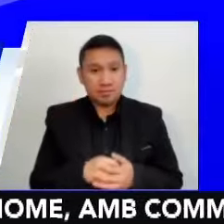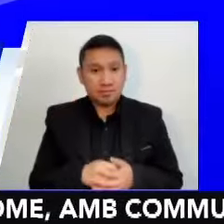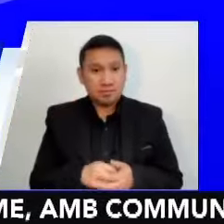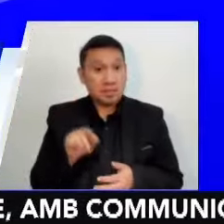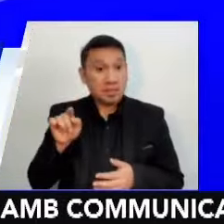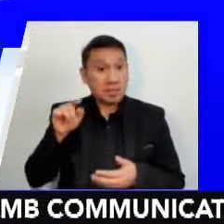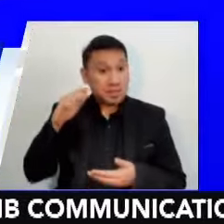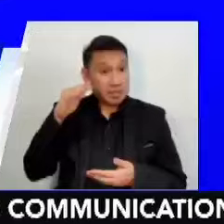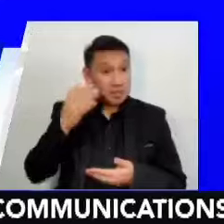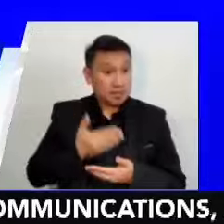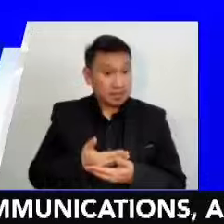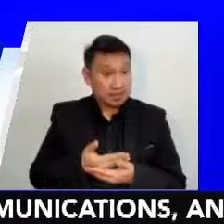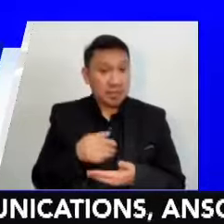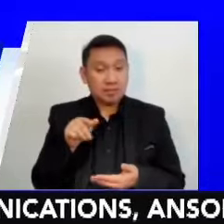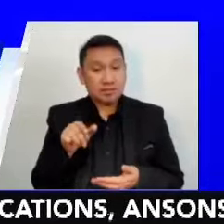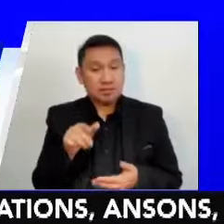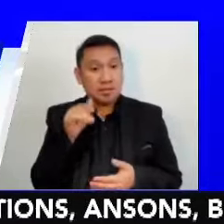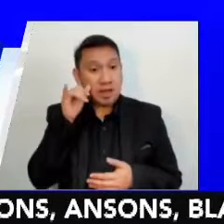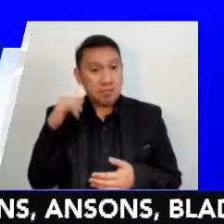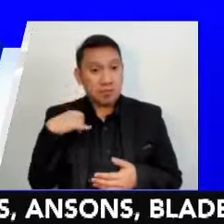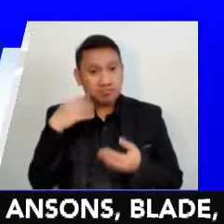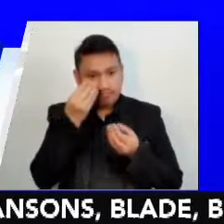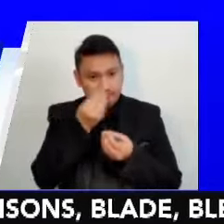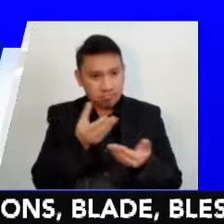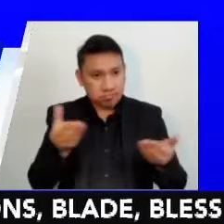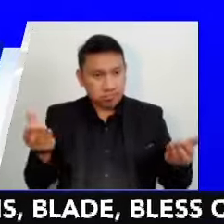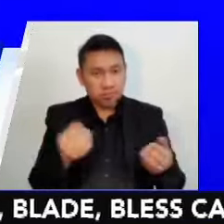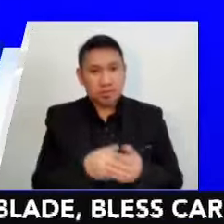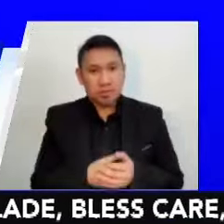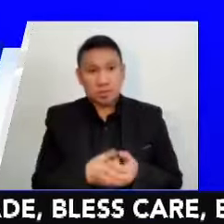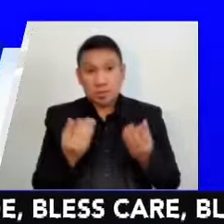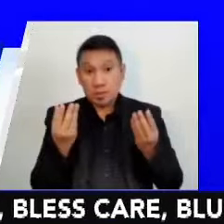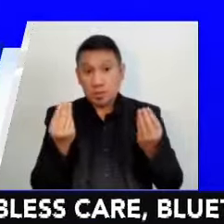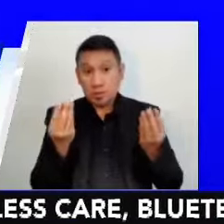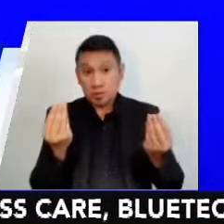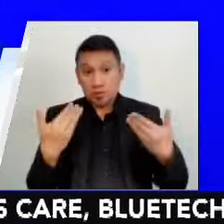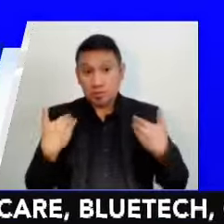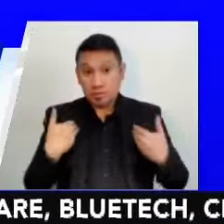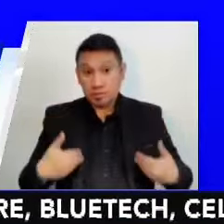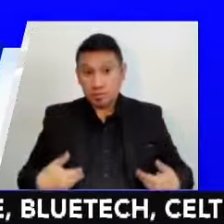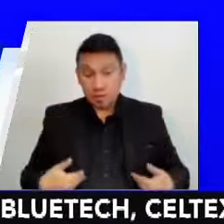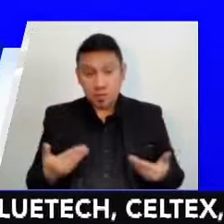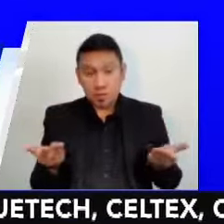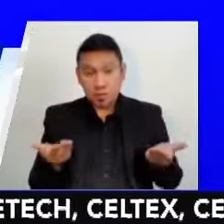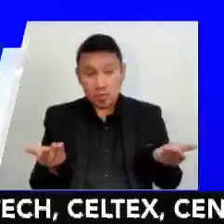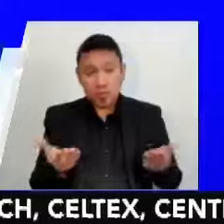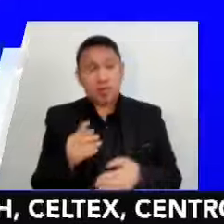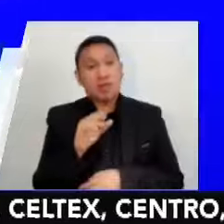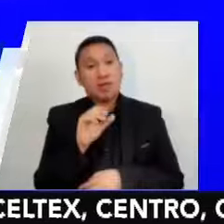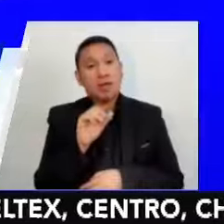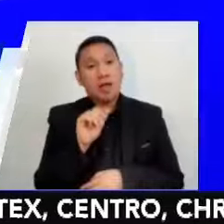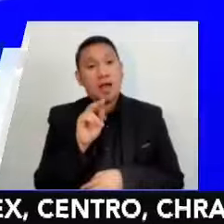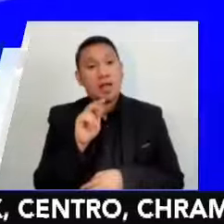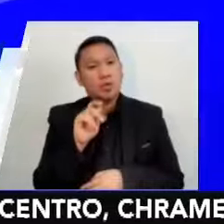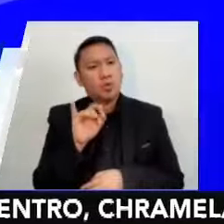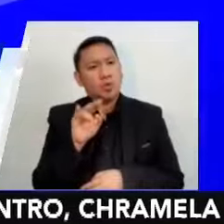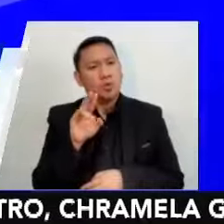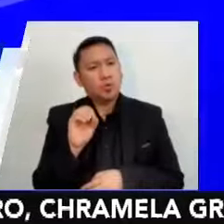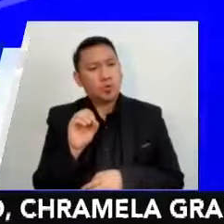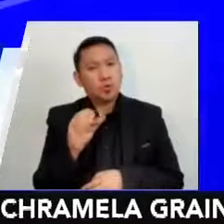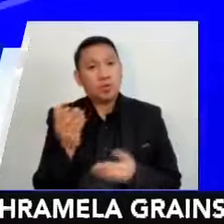Rebo Sagisag kahapon. Nakaburol ang labi ng dating senador sa Santuario de San Antonio Parish Church sa Makati